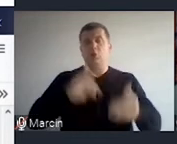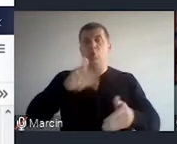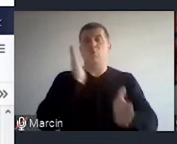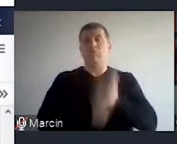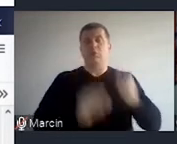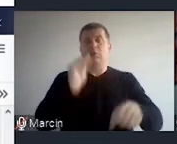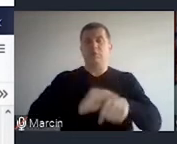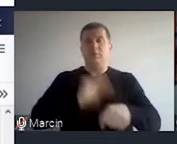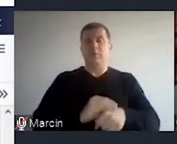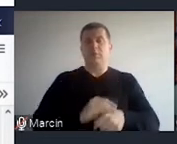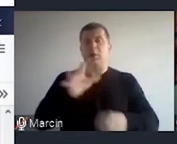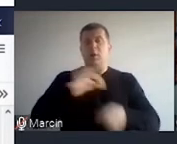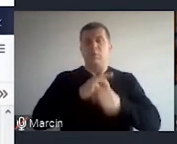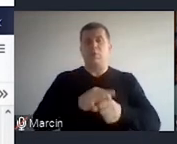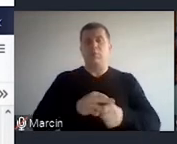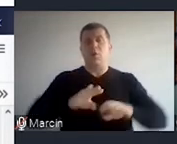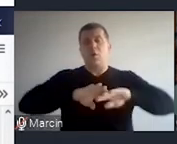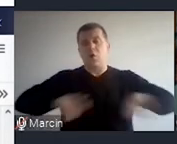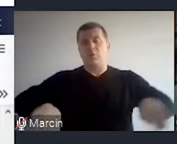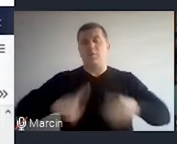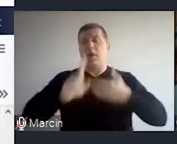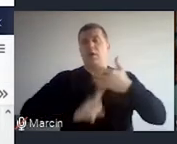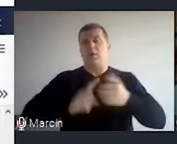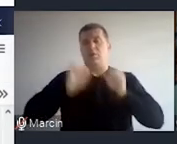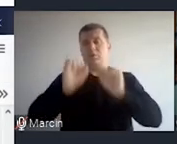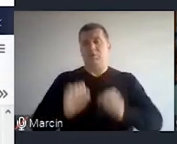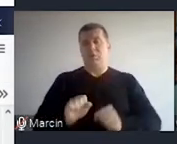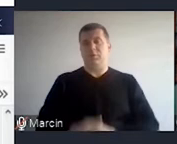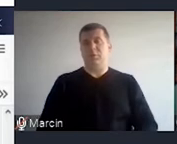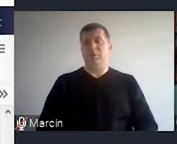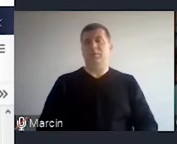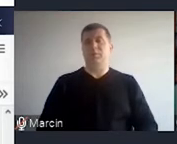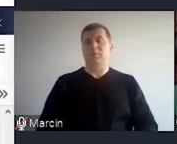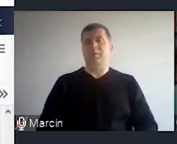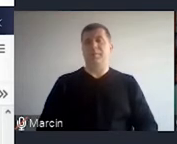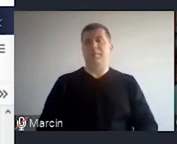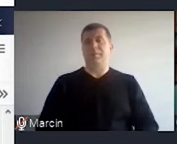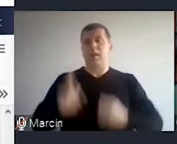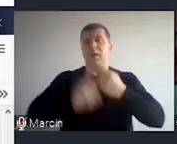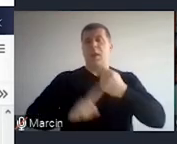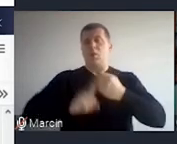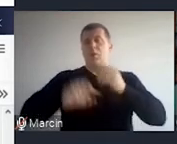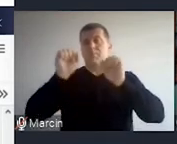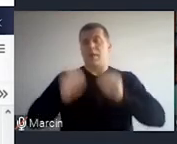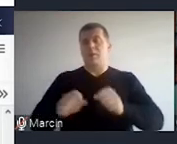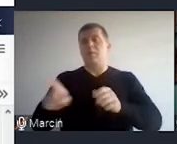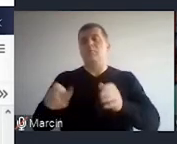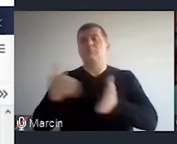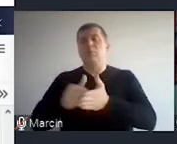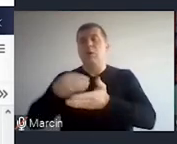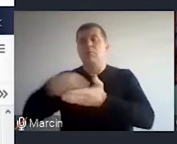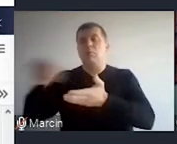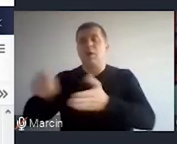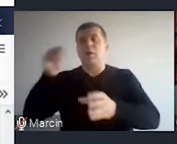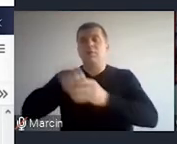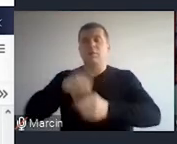metodami, prowadzić wyodrębnionego rachunku bankowego beneficjenta, czyli rachunku bankowego na potrzeby płatności w